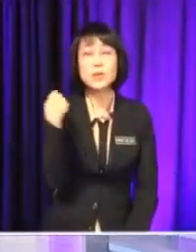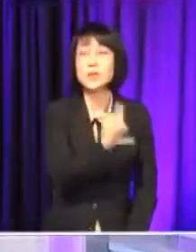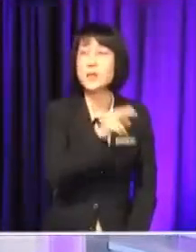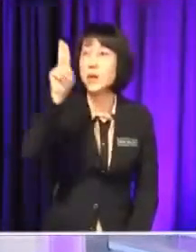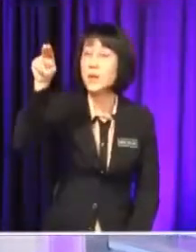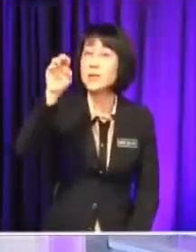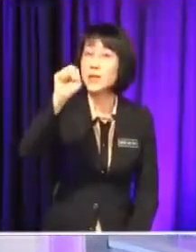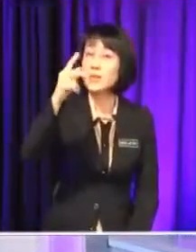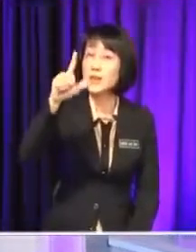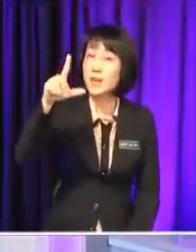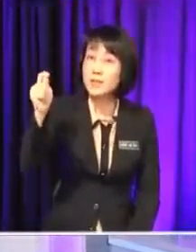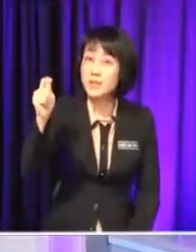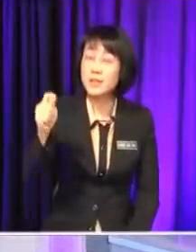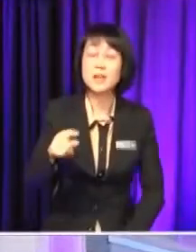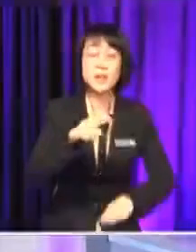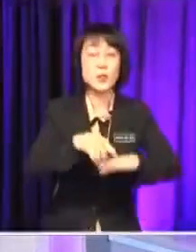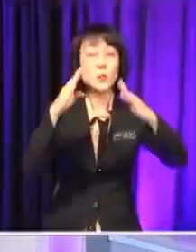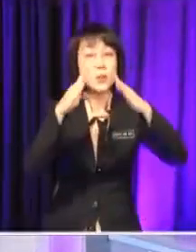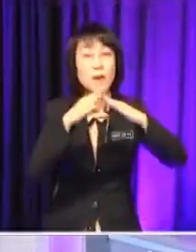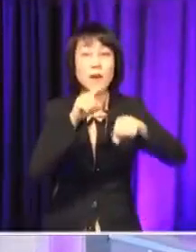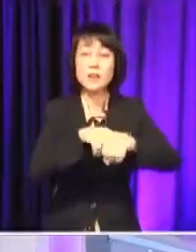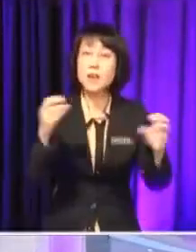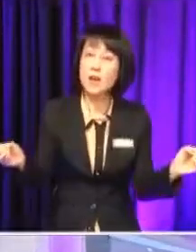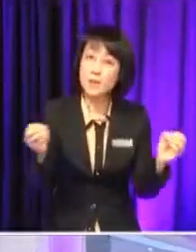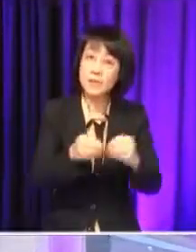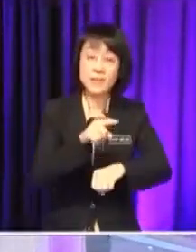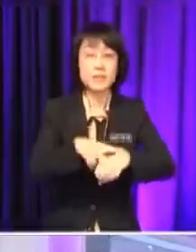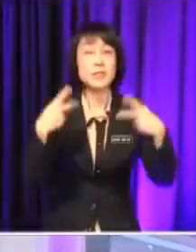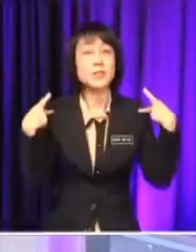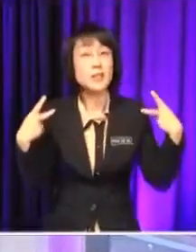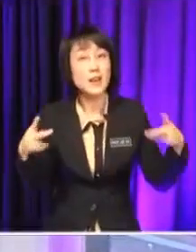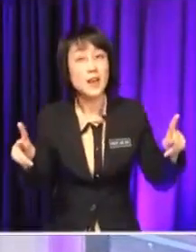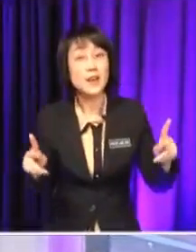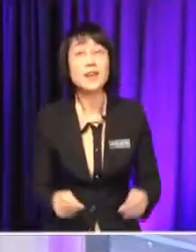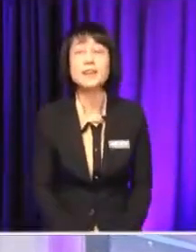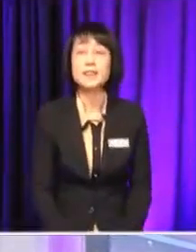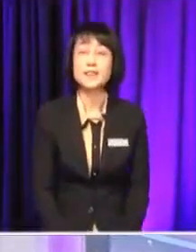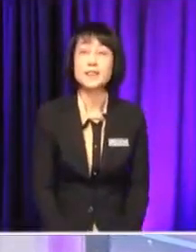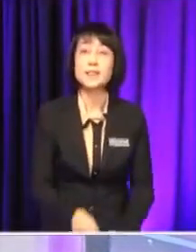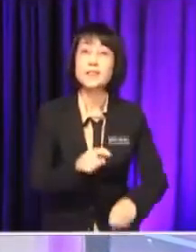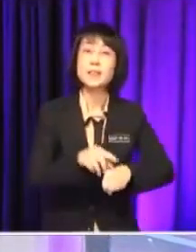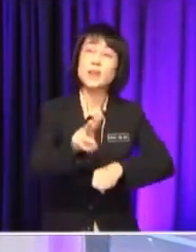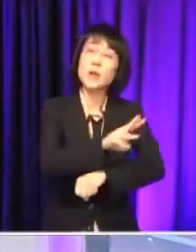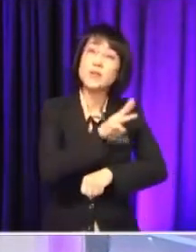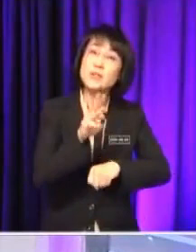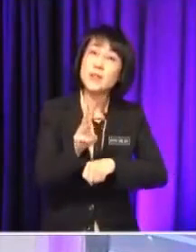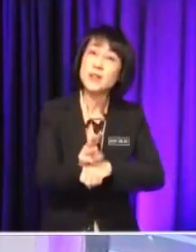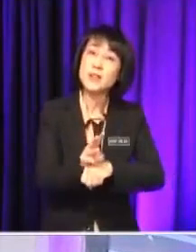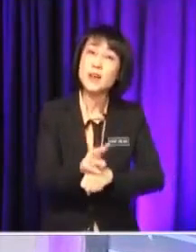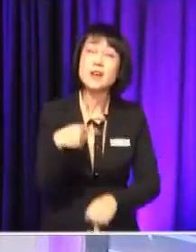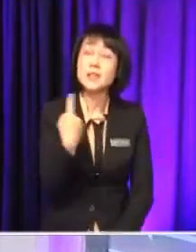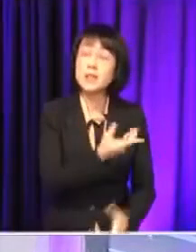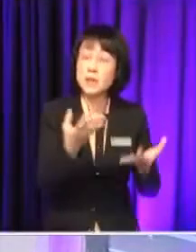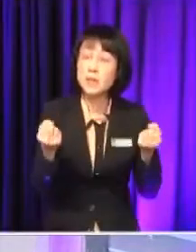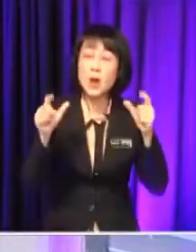di rumah mungkin di pejabat ataupun di kedai dan juga di kosan-kosan yang yang kita